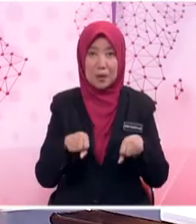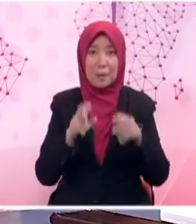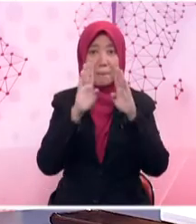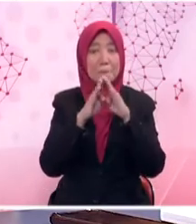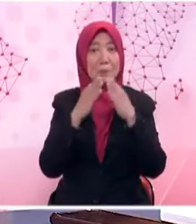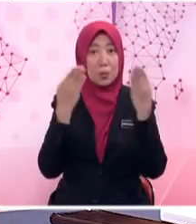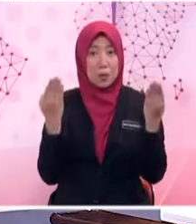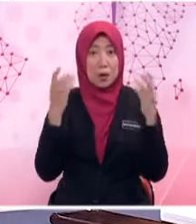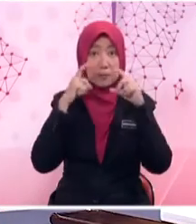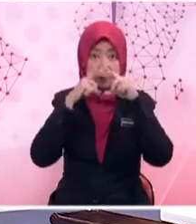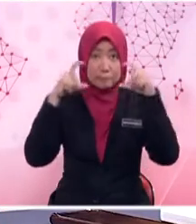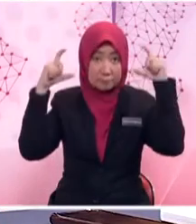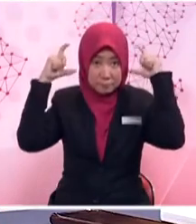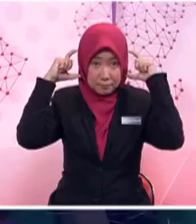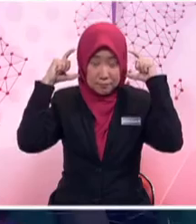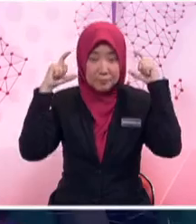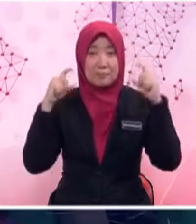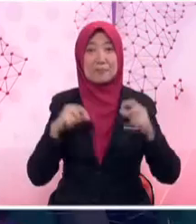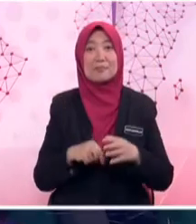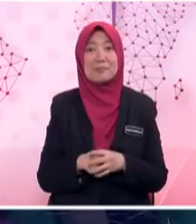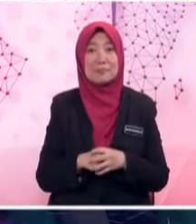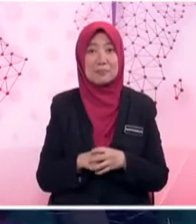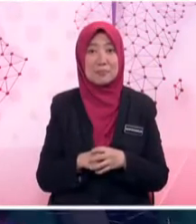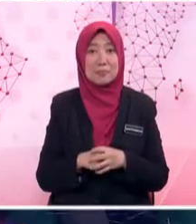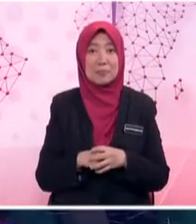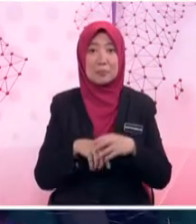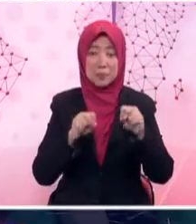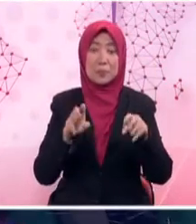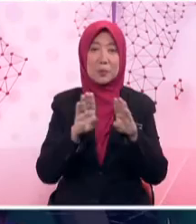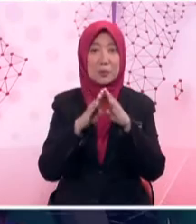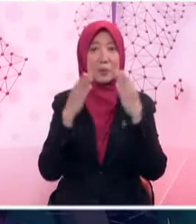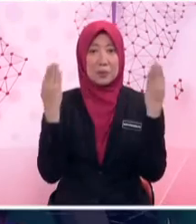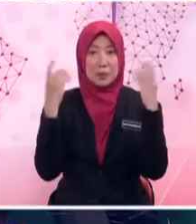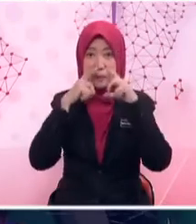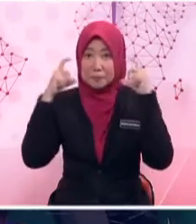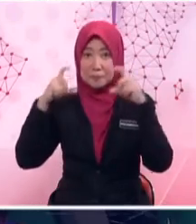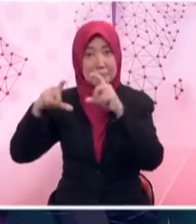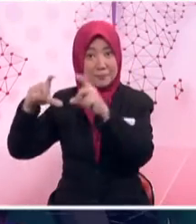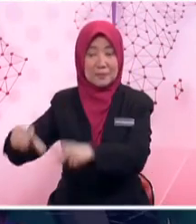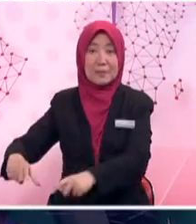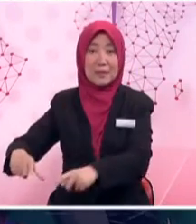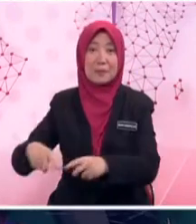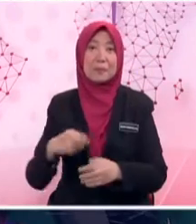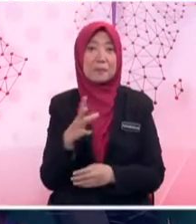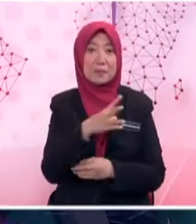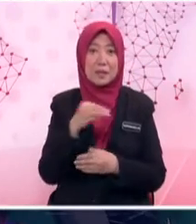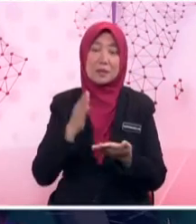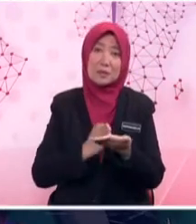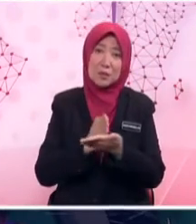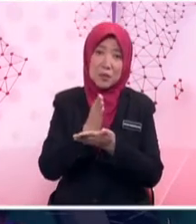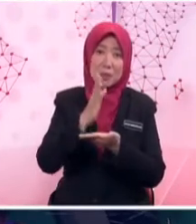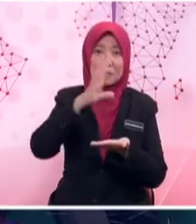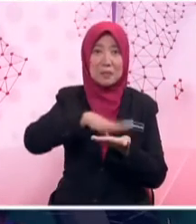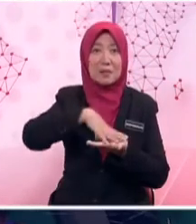pelitup muka pada hari ini. Jadi kita boleh membuka pelitup muka dan kita nak meneruskan